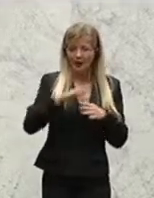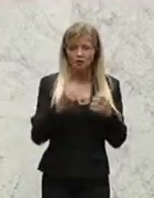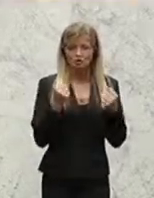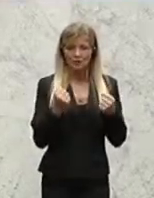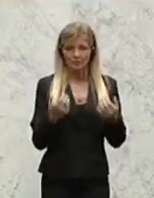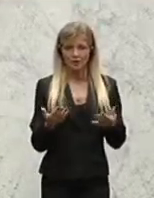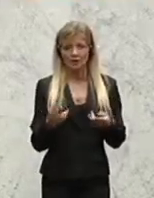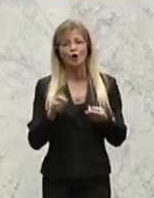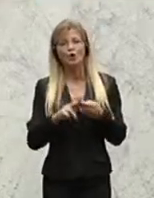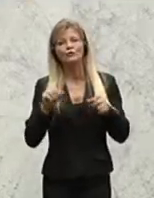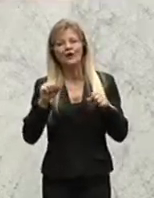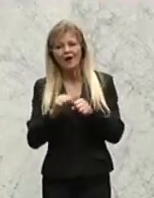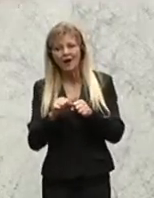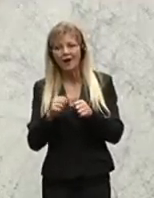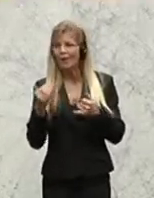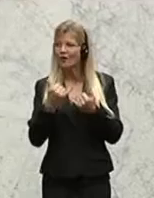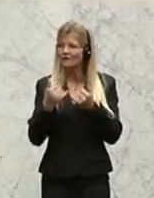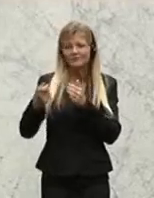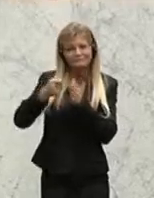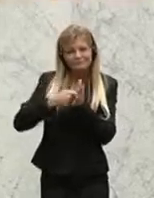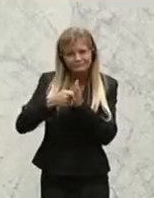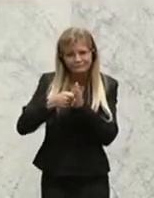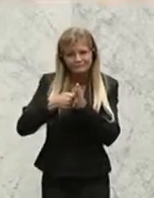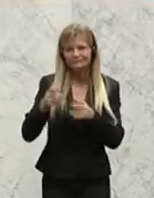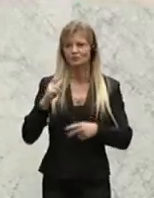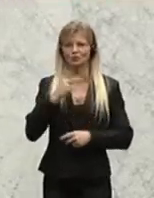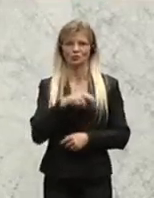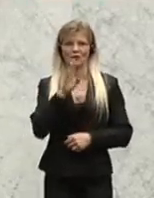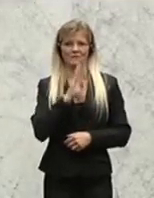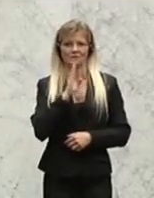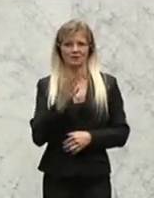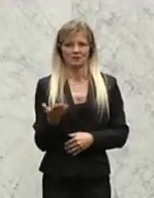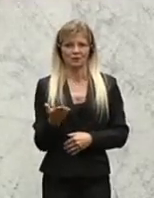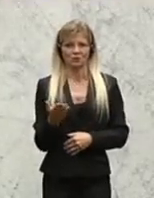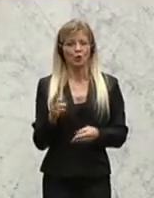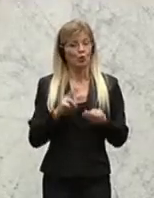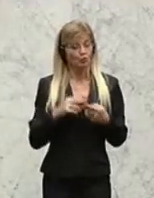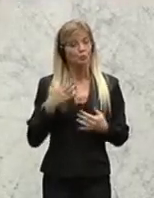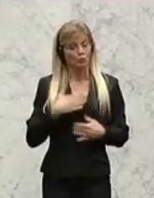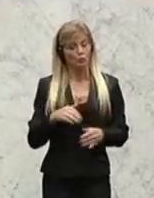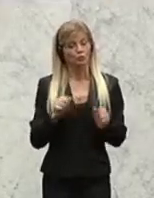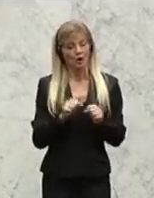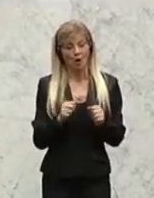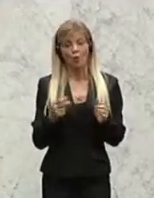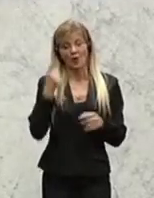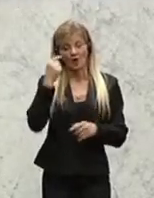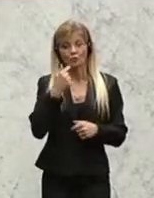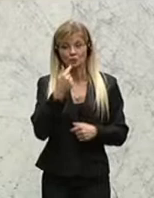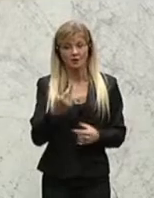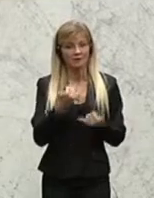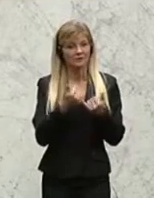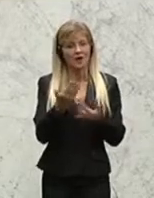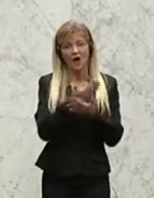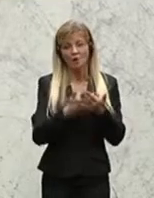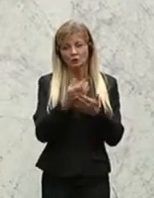der Sozialversicherungen. Ich erinnere an die Ausbildungsgarantie für Jugendliche. Ich